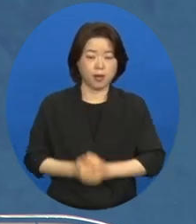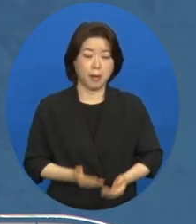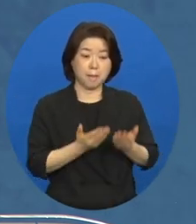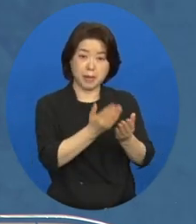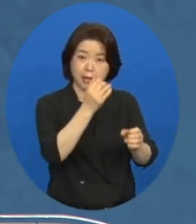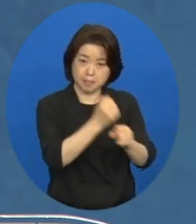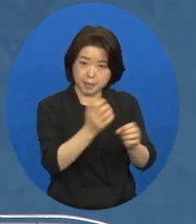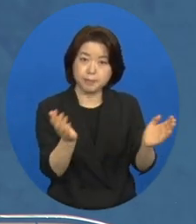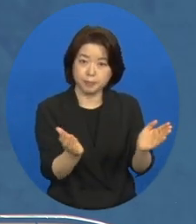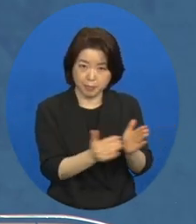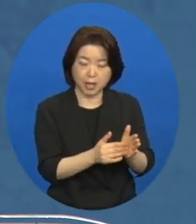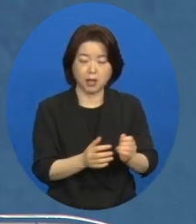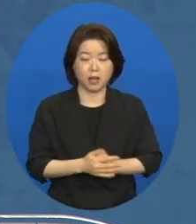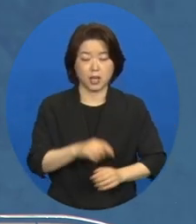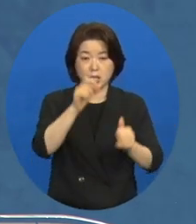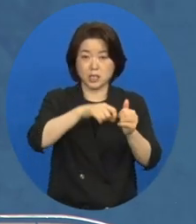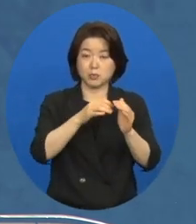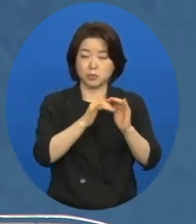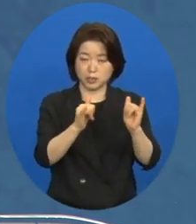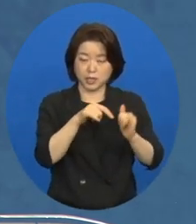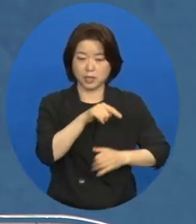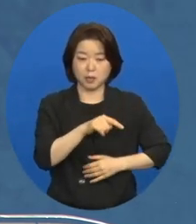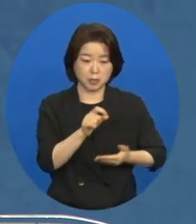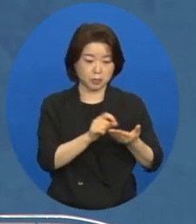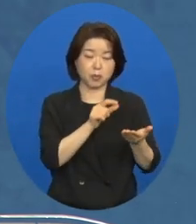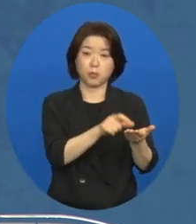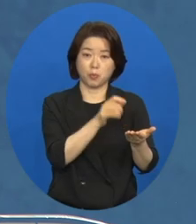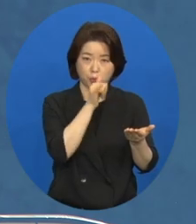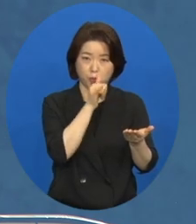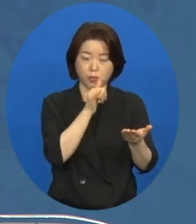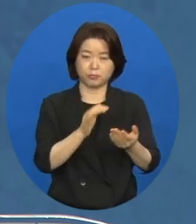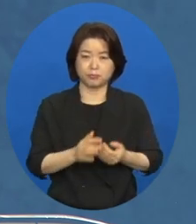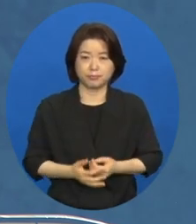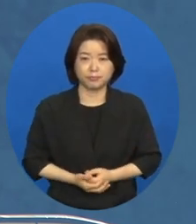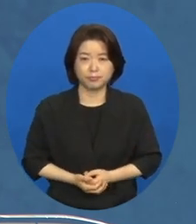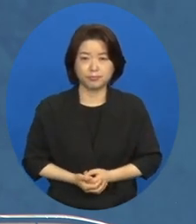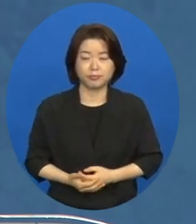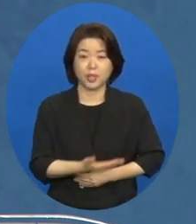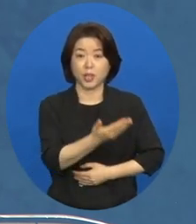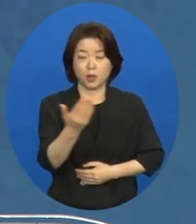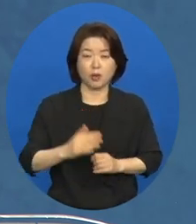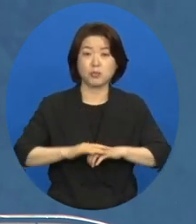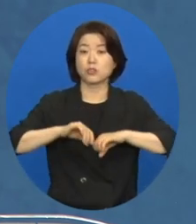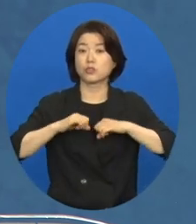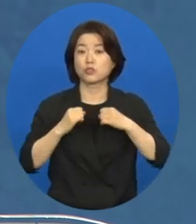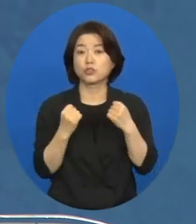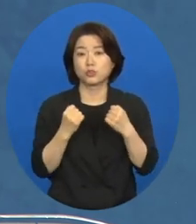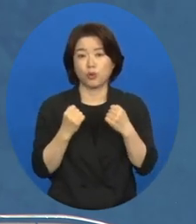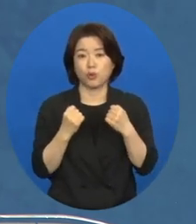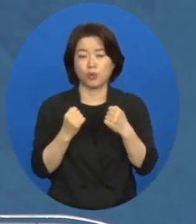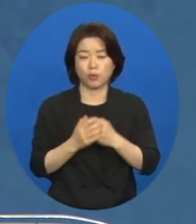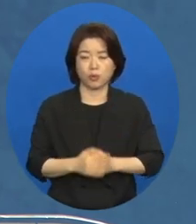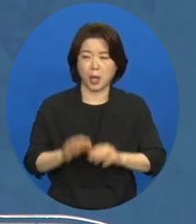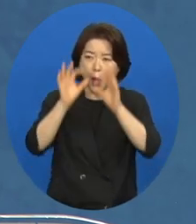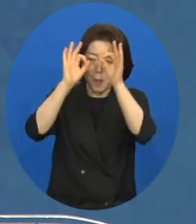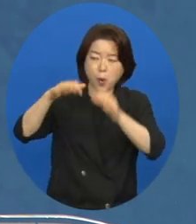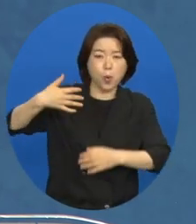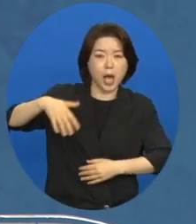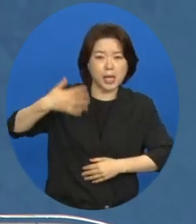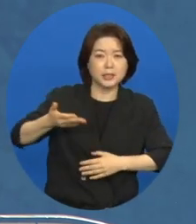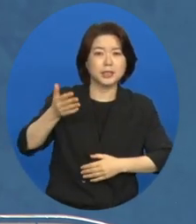만들었다, 히브리서 기자가 그렇게 말씀하고 있어요. 여러분, 순종은 아직 보이지